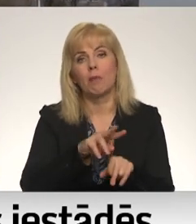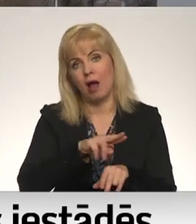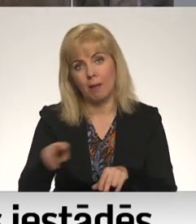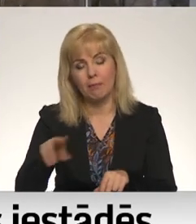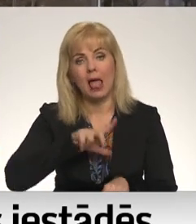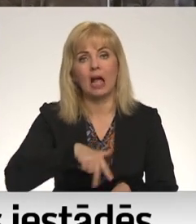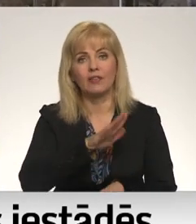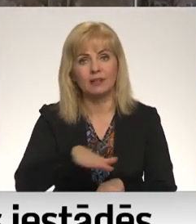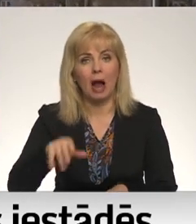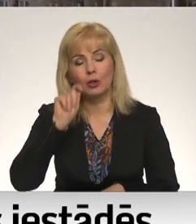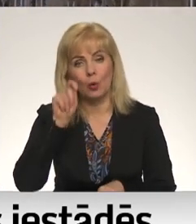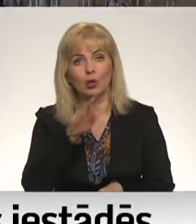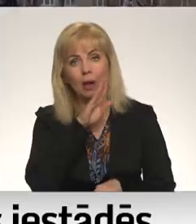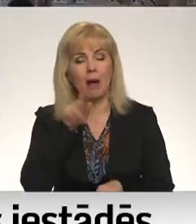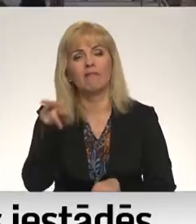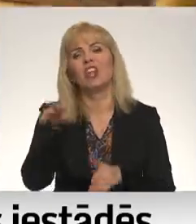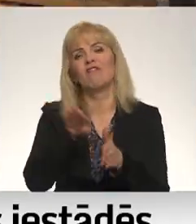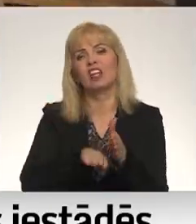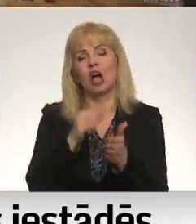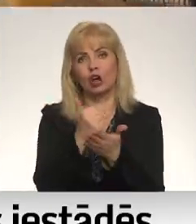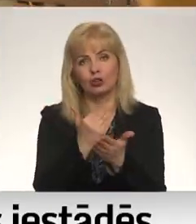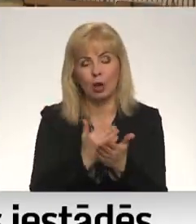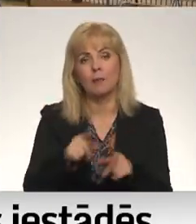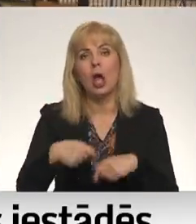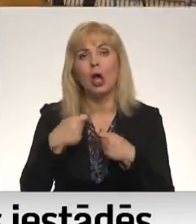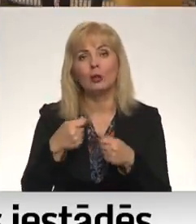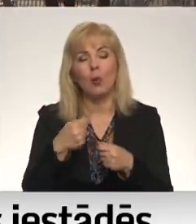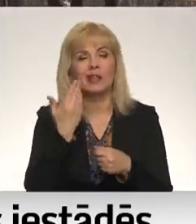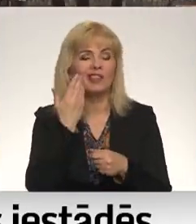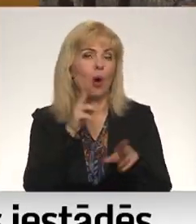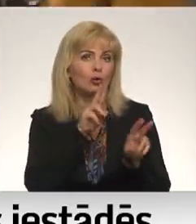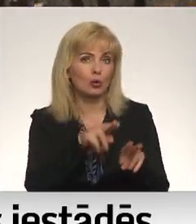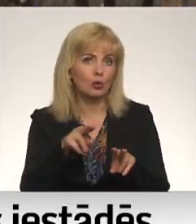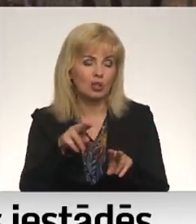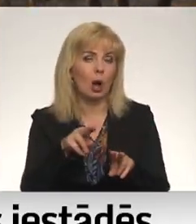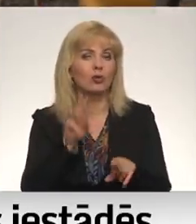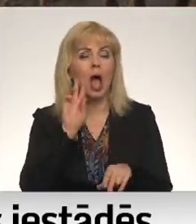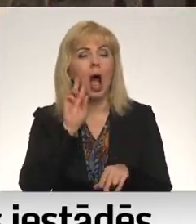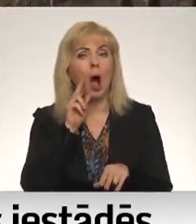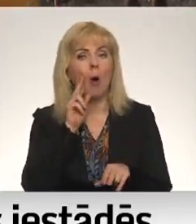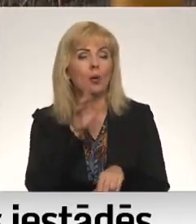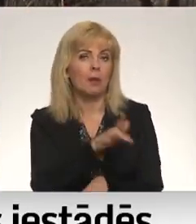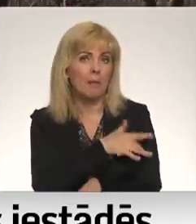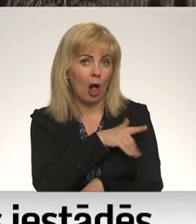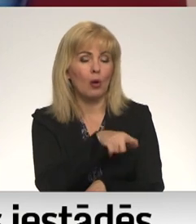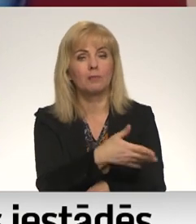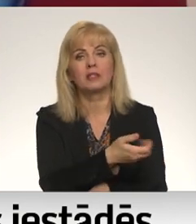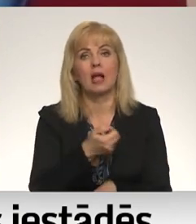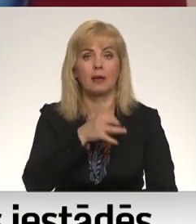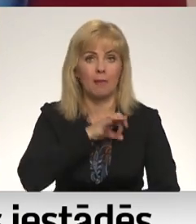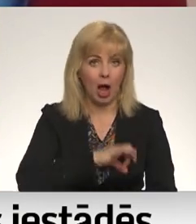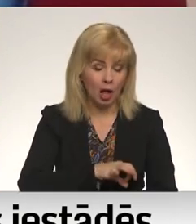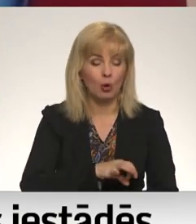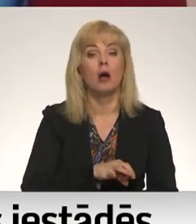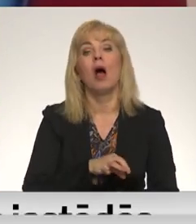ukraiņu mamām ir vienkāršoti nosacījumi, lai sniegtu bērnam uzraudzības jeb auglītes pakalpojumu par to saņemot algu. Sāksim ar